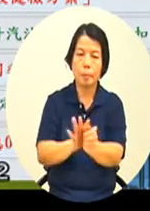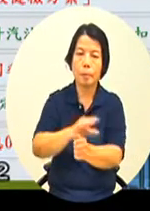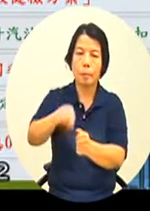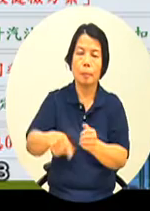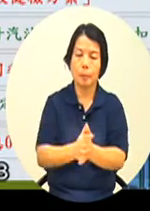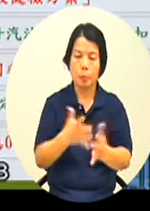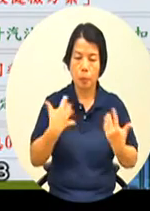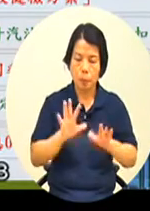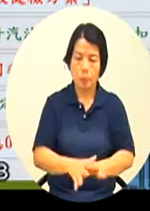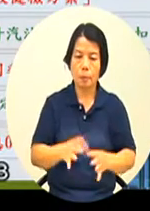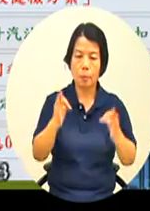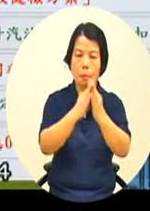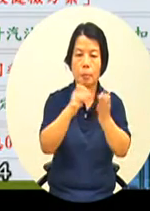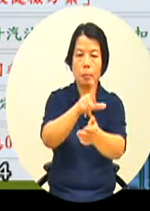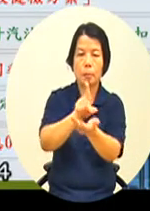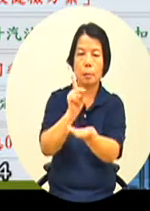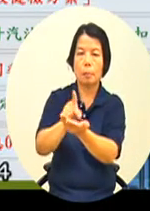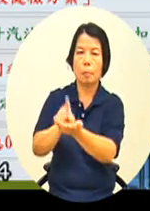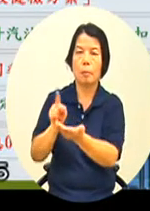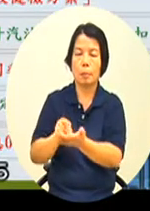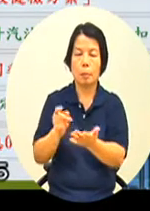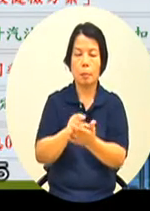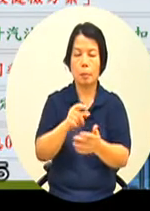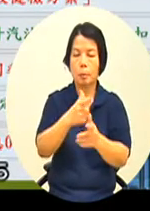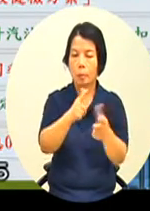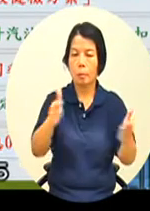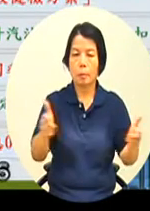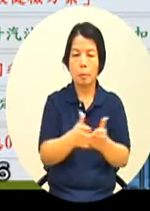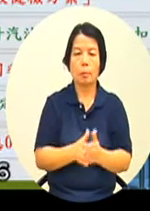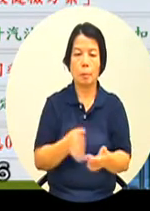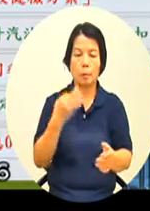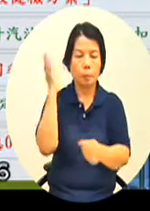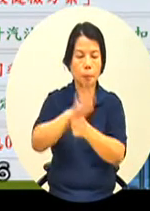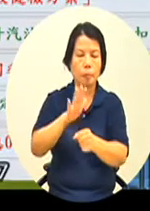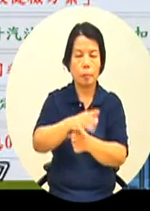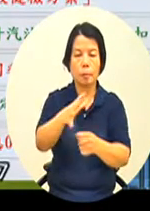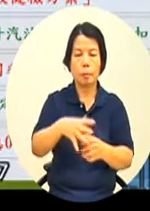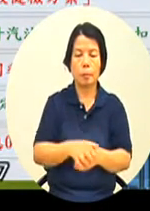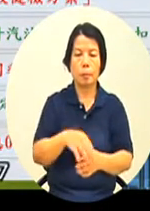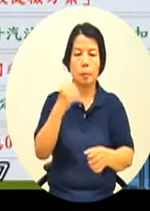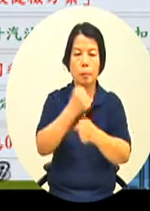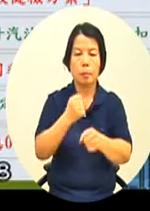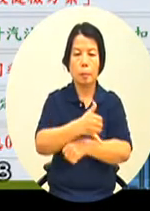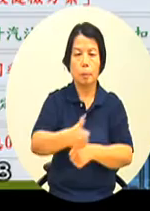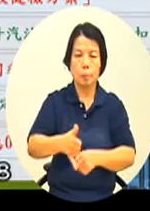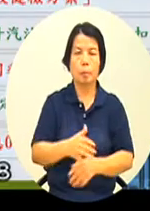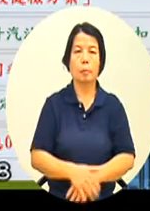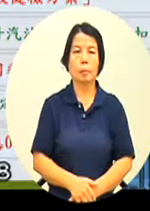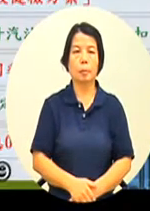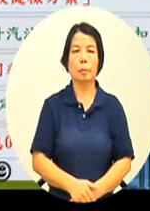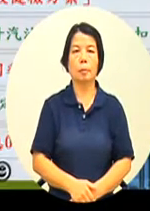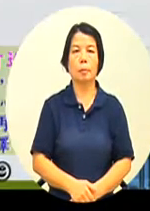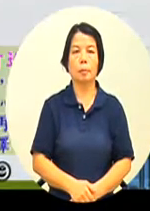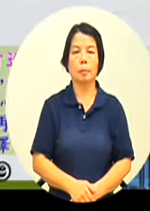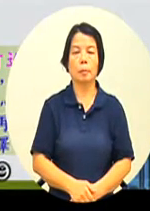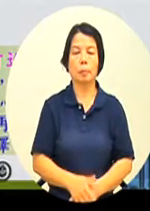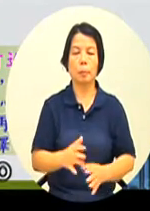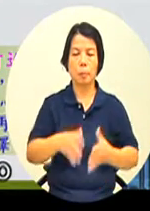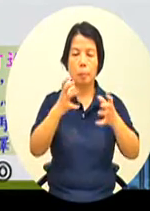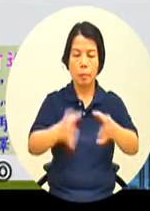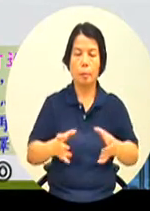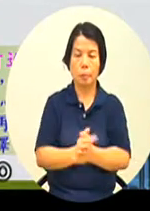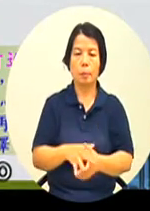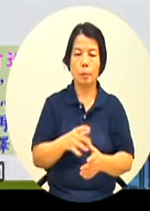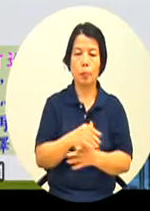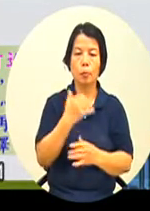贷、贴心相待、急难贷款等优惠我们同仁。另外，在举办单身联